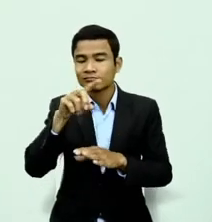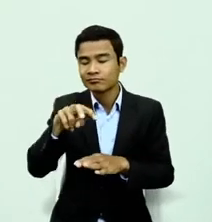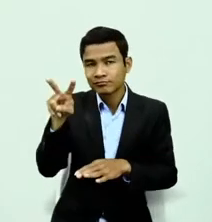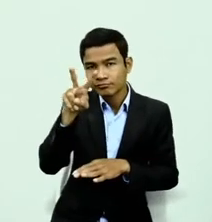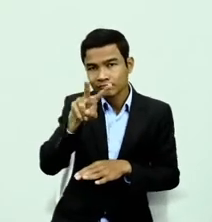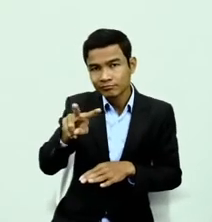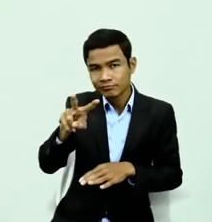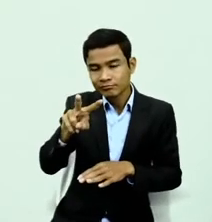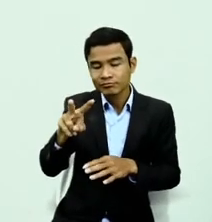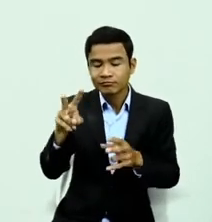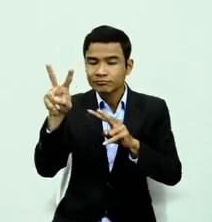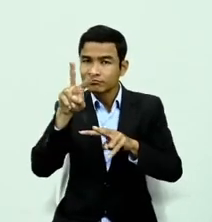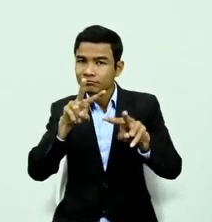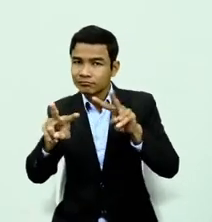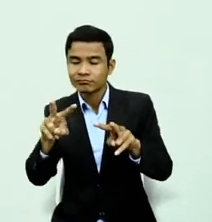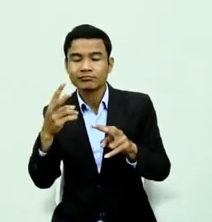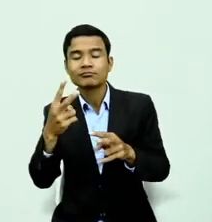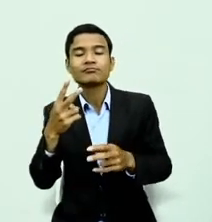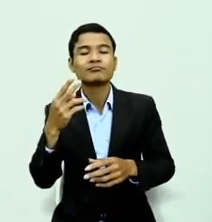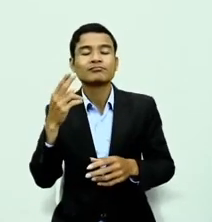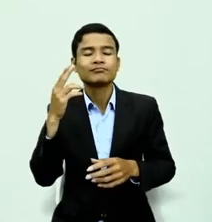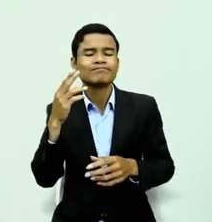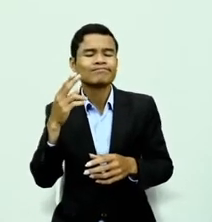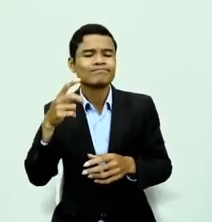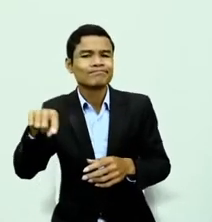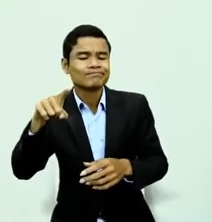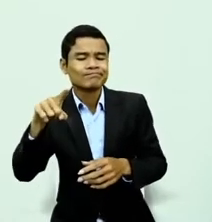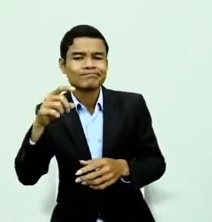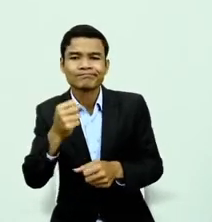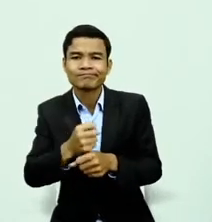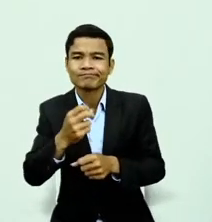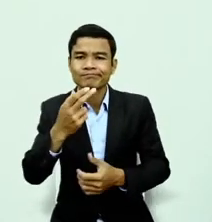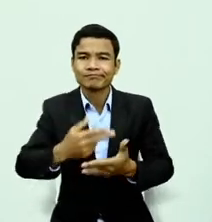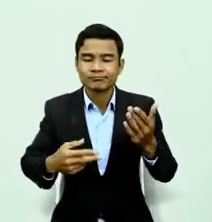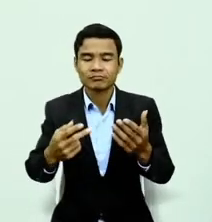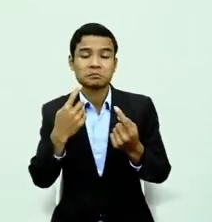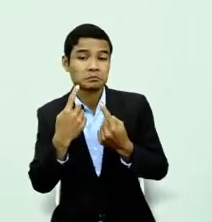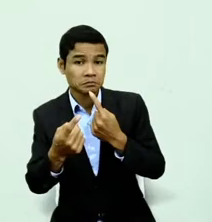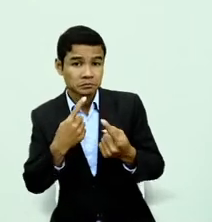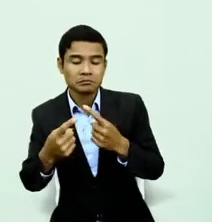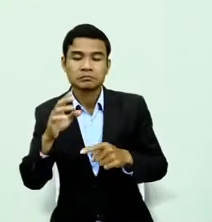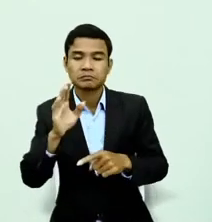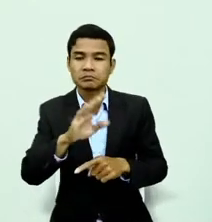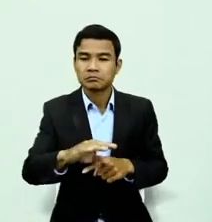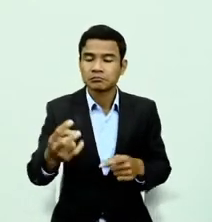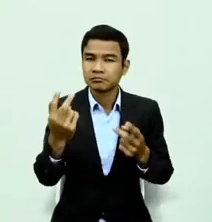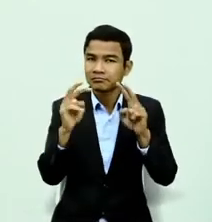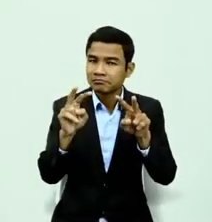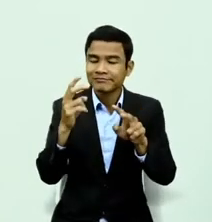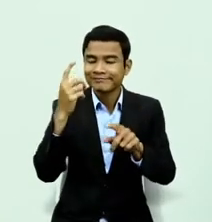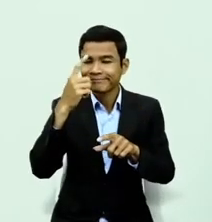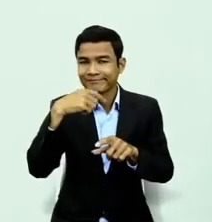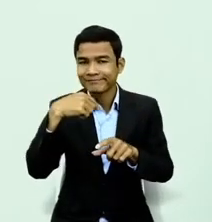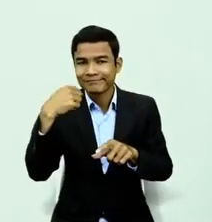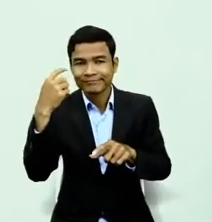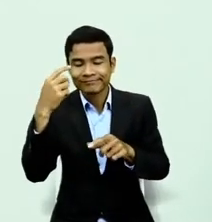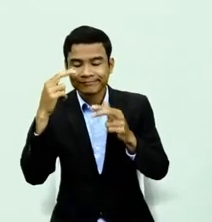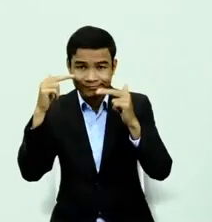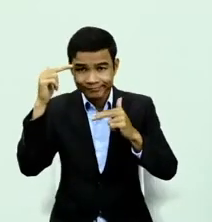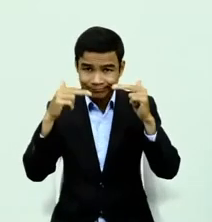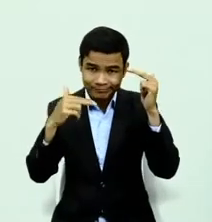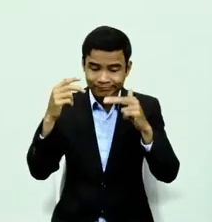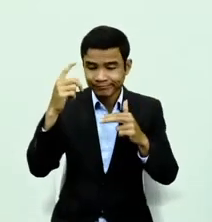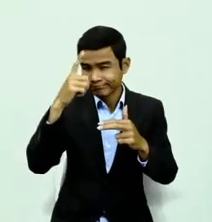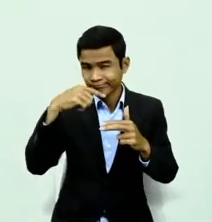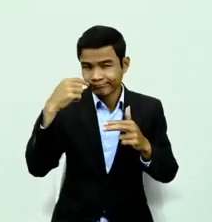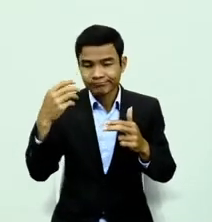Chà phụ quạt cầm bông tái cầm bông tay cho chạy khả nìa. Hai con tặng ạ khả nìa mơ tặng một bộ quạt đó miên nhẹ nào. Chà